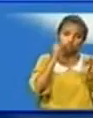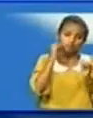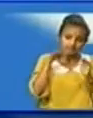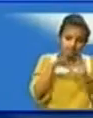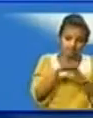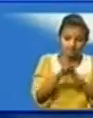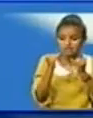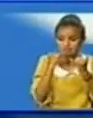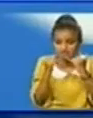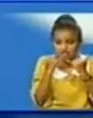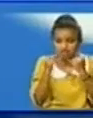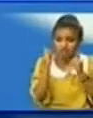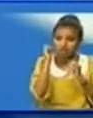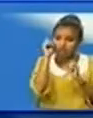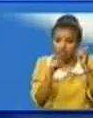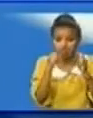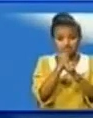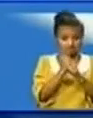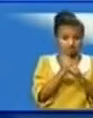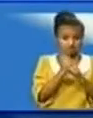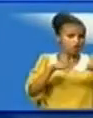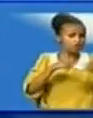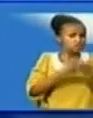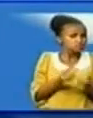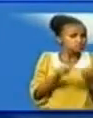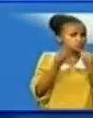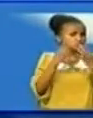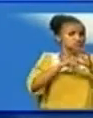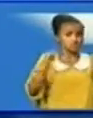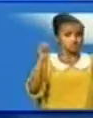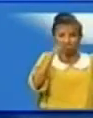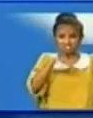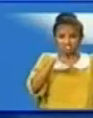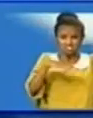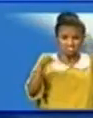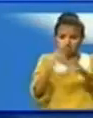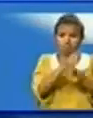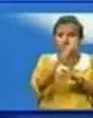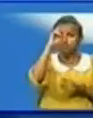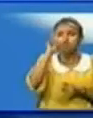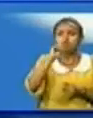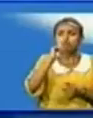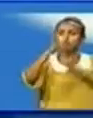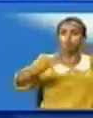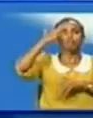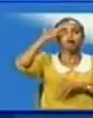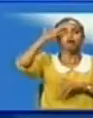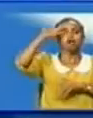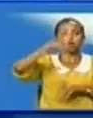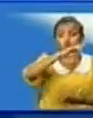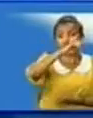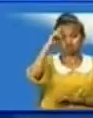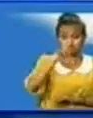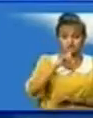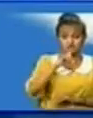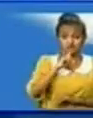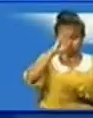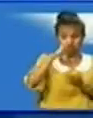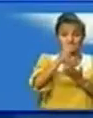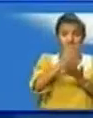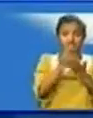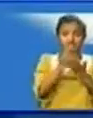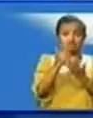ነው ቋንቋውን ስለማልችል ከቤተሰቦቻቸው ጋር ግጭት የሚፈጥርበት ሄዶ የማስታረቅ የማግባባት ስርዓት